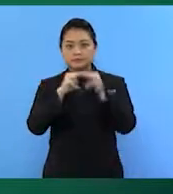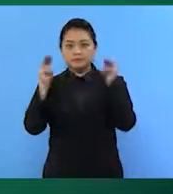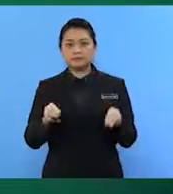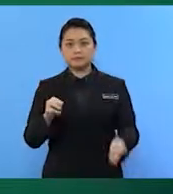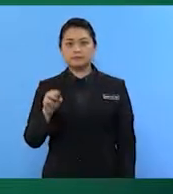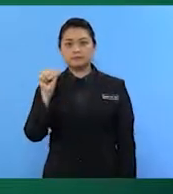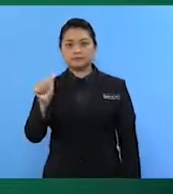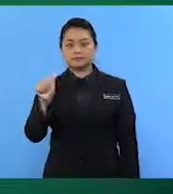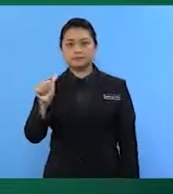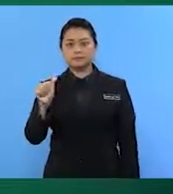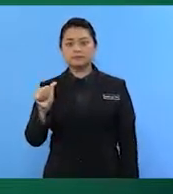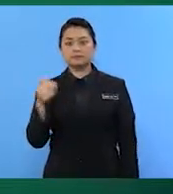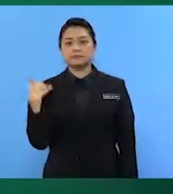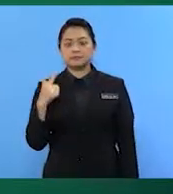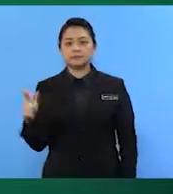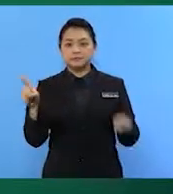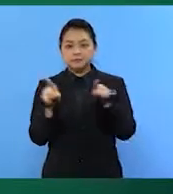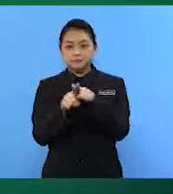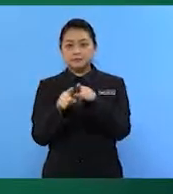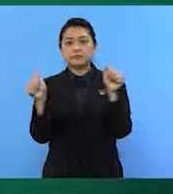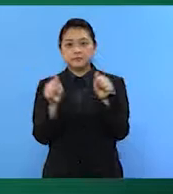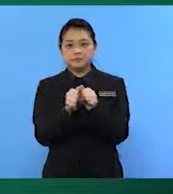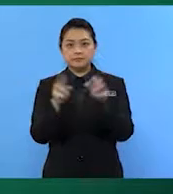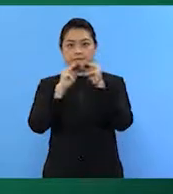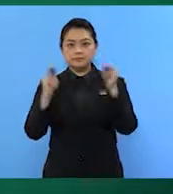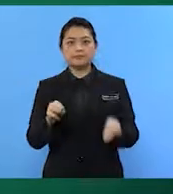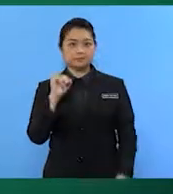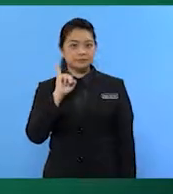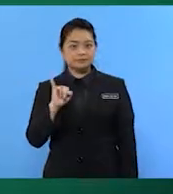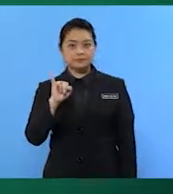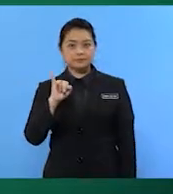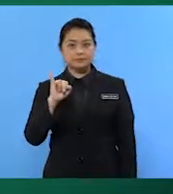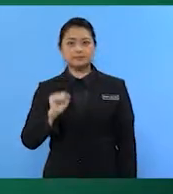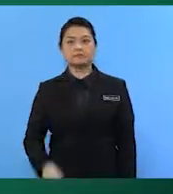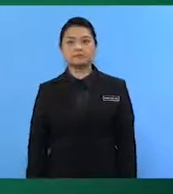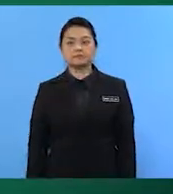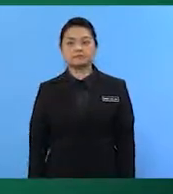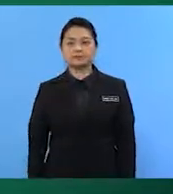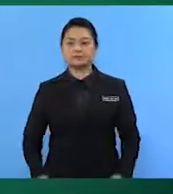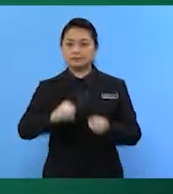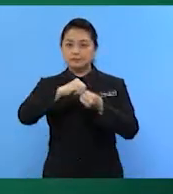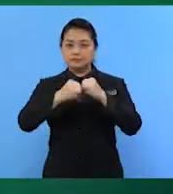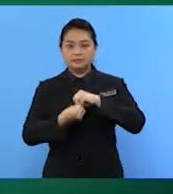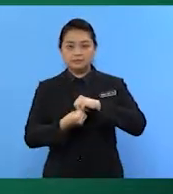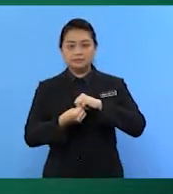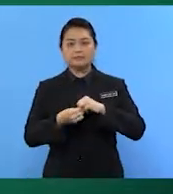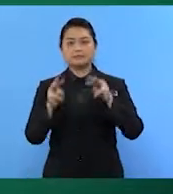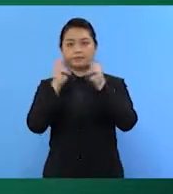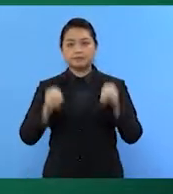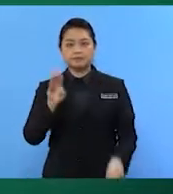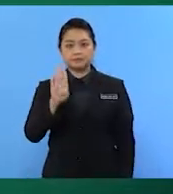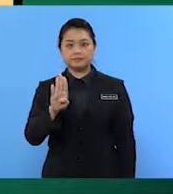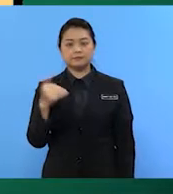dan matriks A adalah sama dengan matriks identiti. Maka, matriks